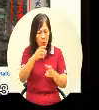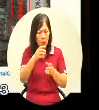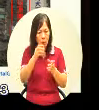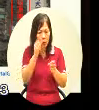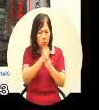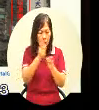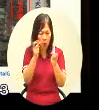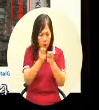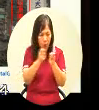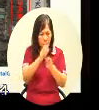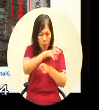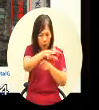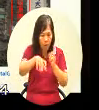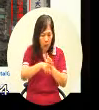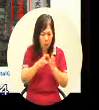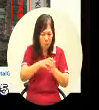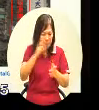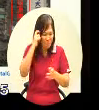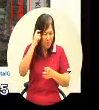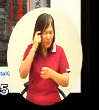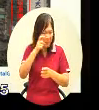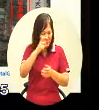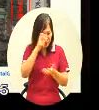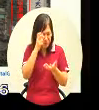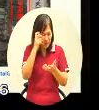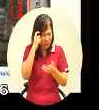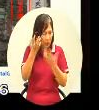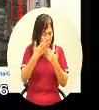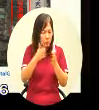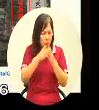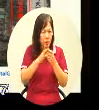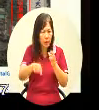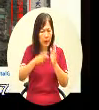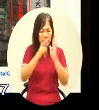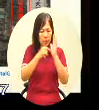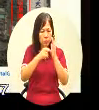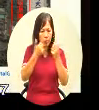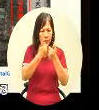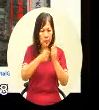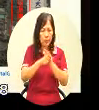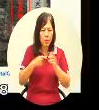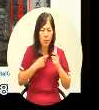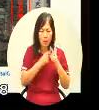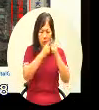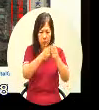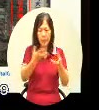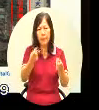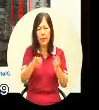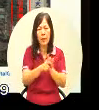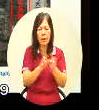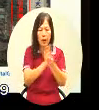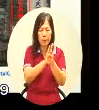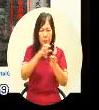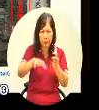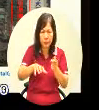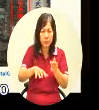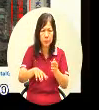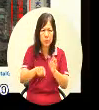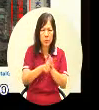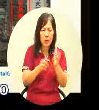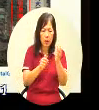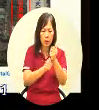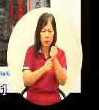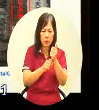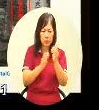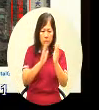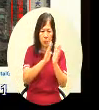运量要慎重考虑啦。因为那一天说明会我没有到哈。服务处助理有过